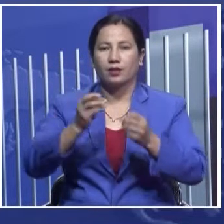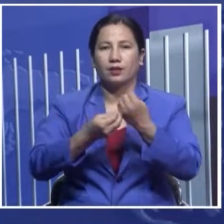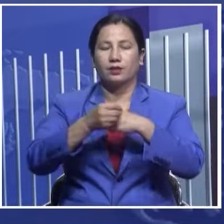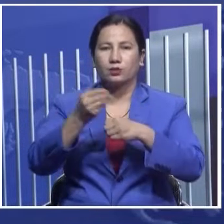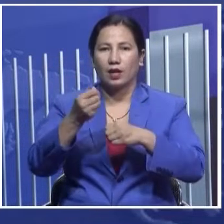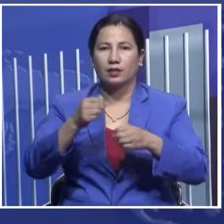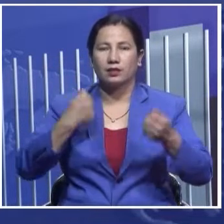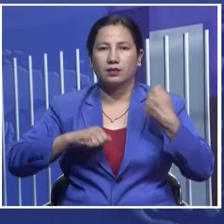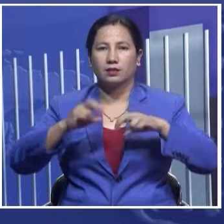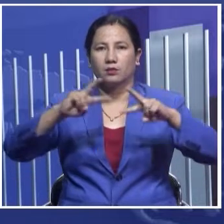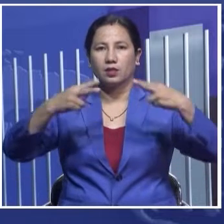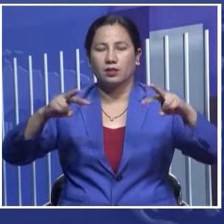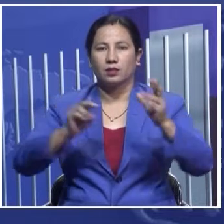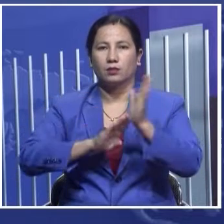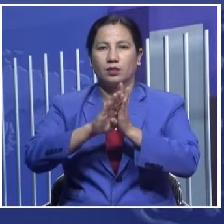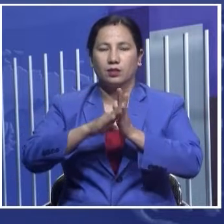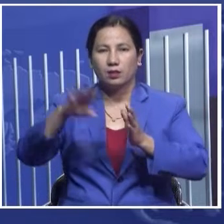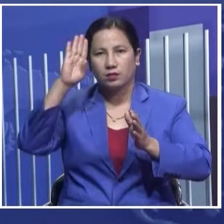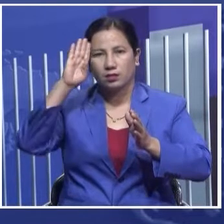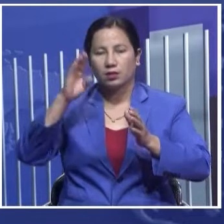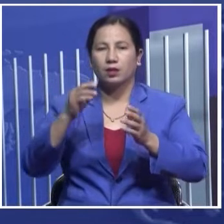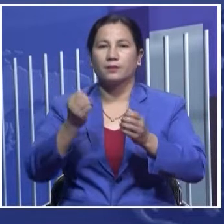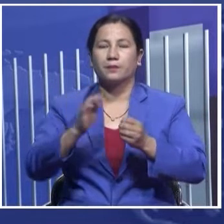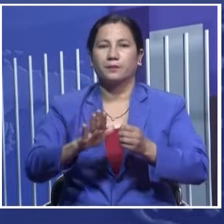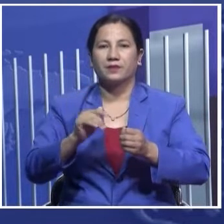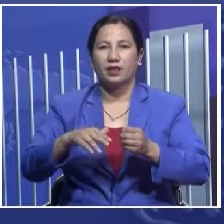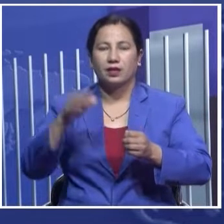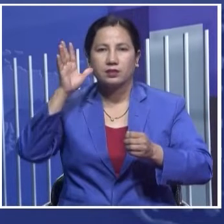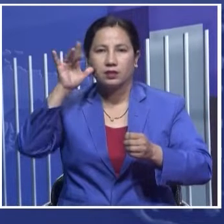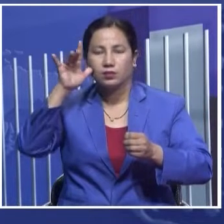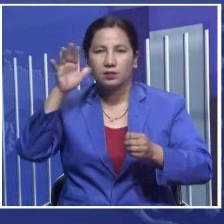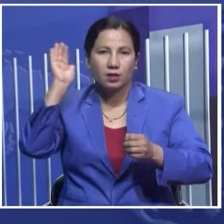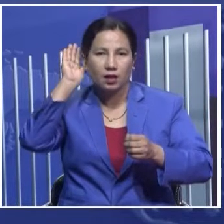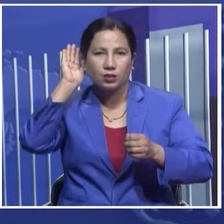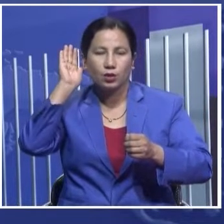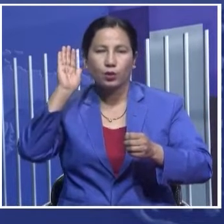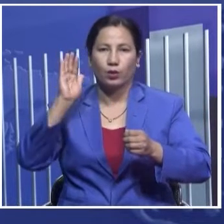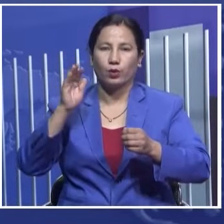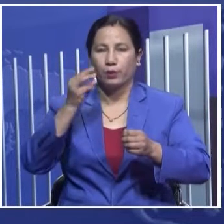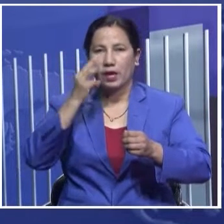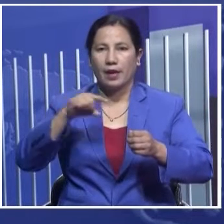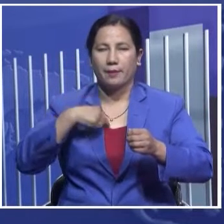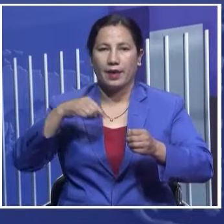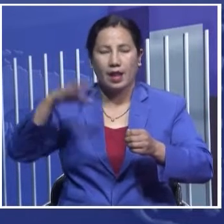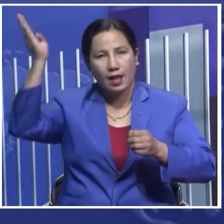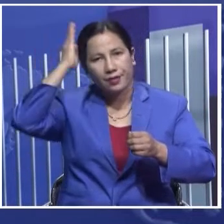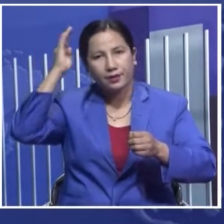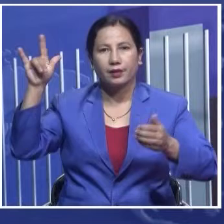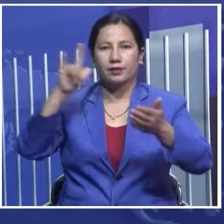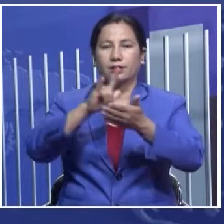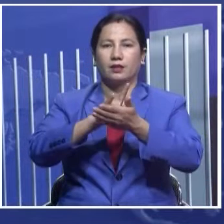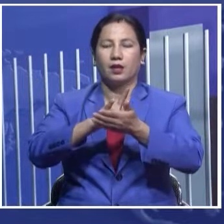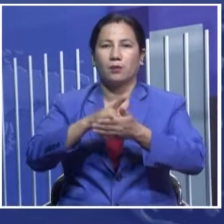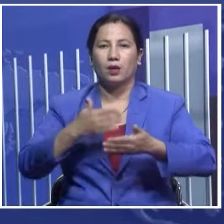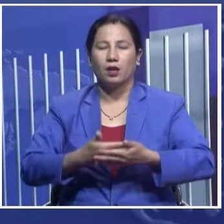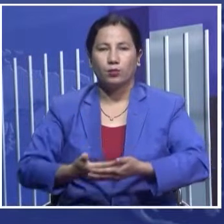आर्थिक गतिविधि पनि बढ्नेछ। सरकारी प्रक्षेपण हो। आज शुक्रबार न्यूज ट्रेन। आजको न्यूज ट्रेनमा हामीले धनगढी विमानस्थलमा गत